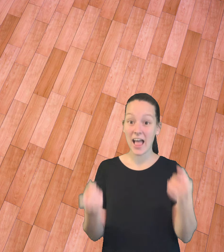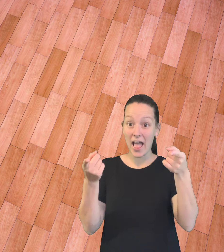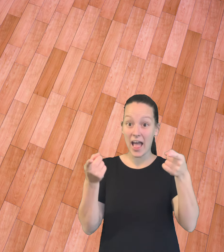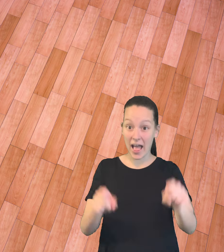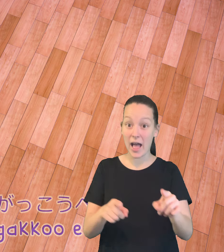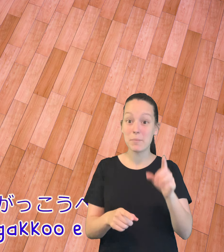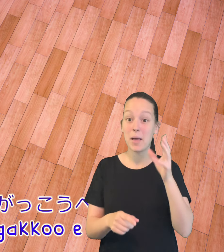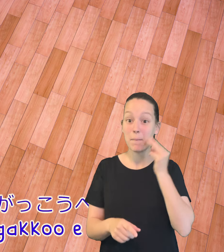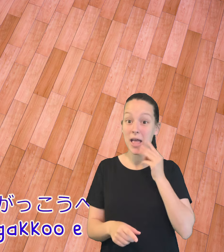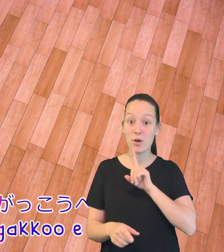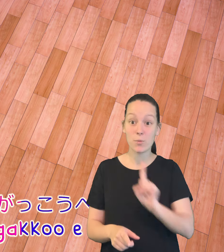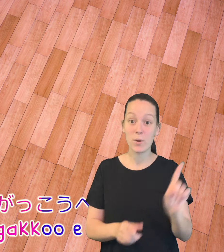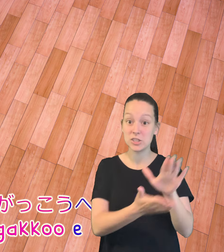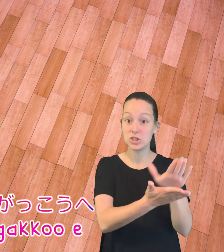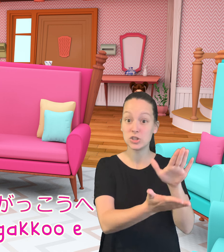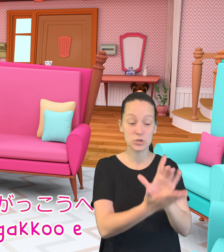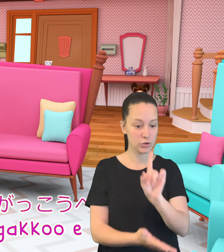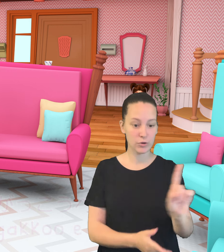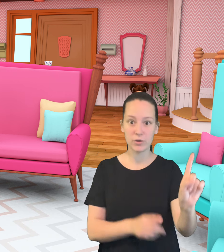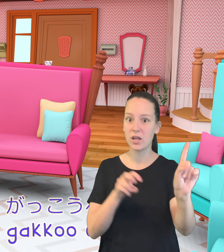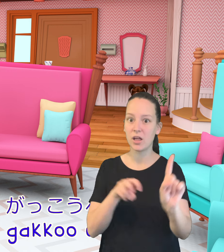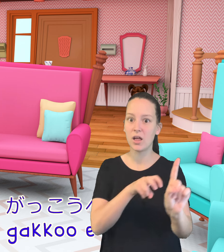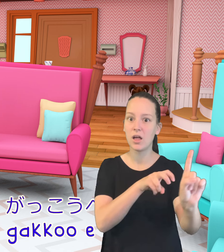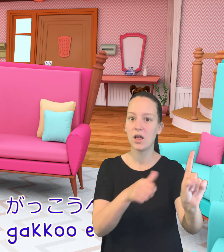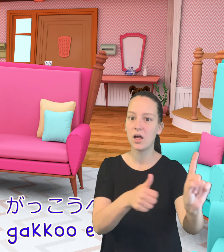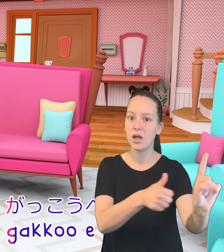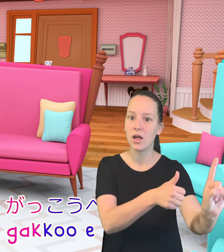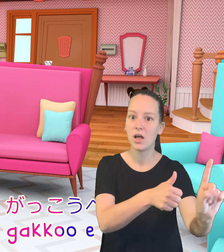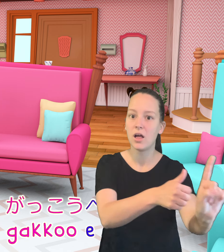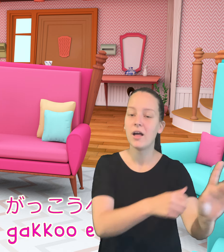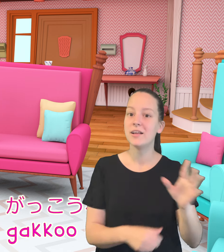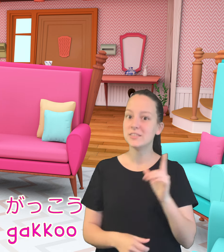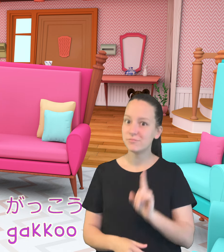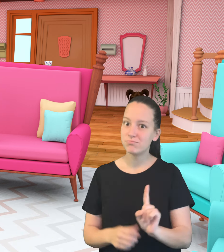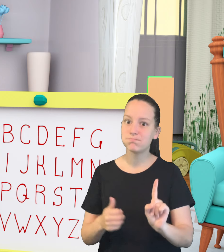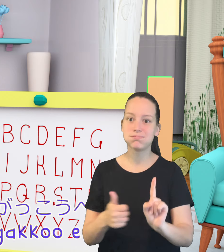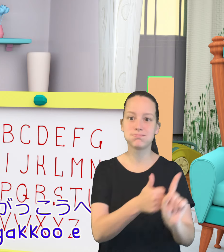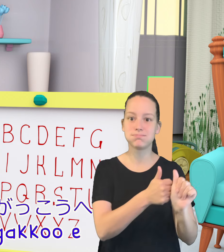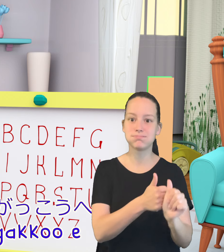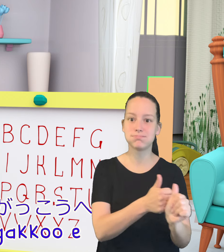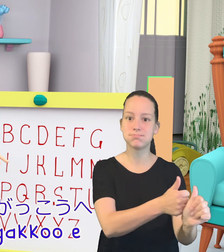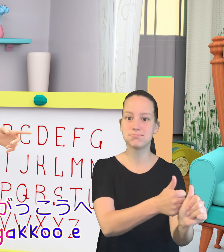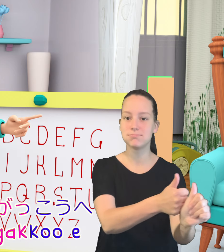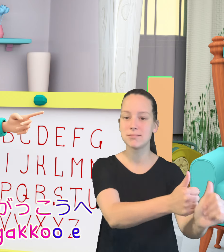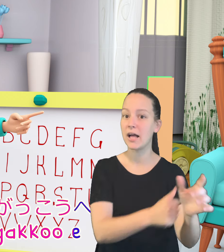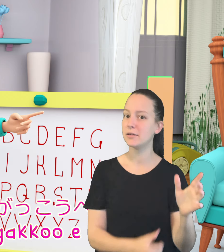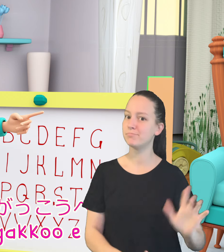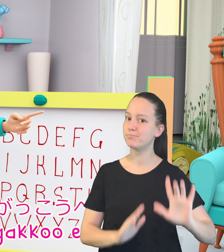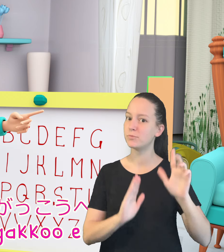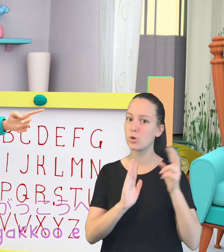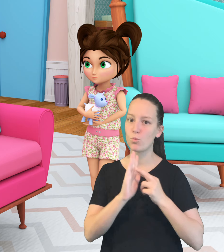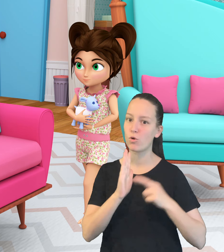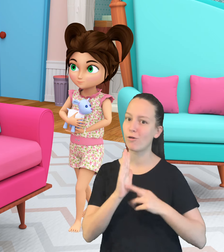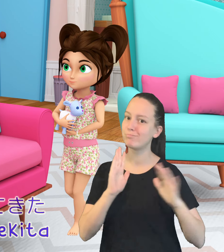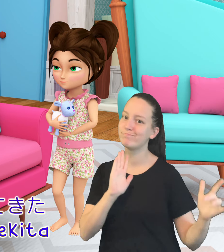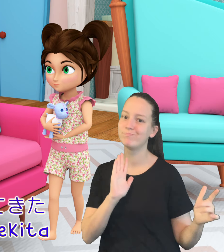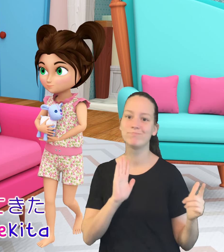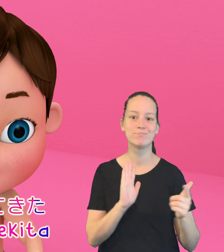ねある時学校へ学校へ学校へある時学校